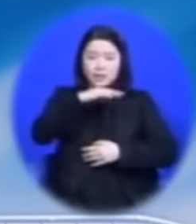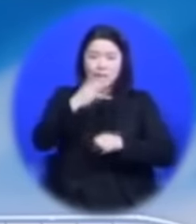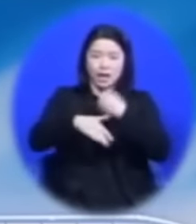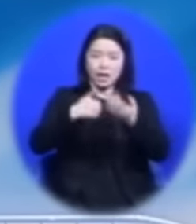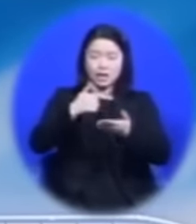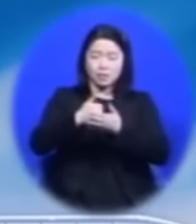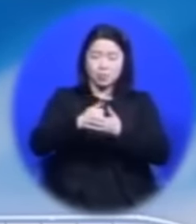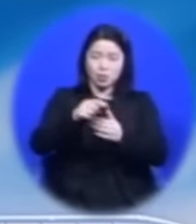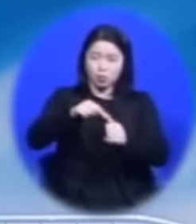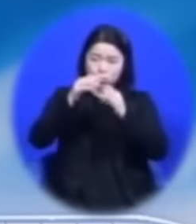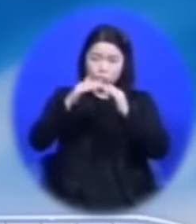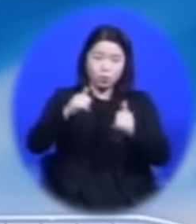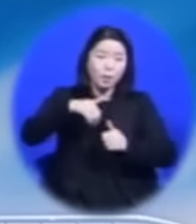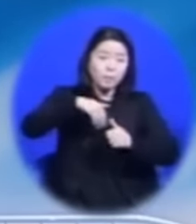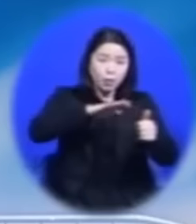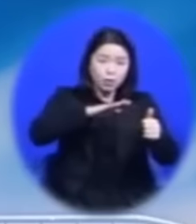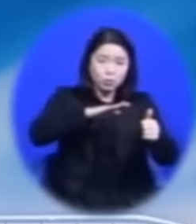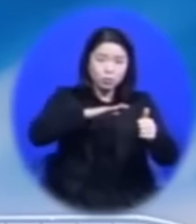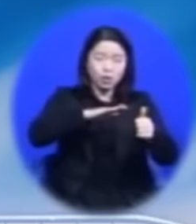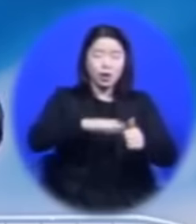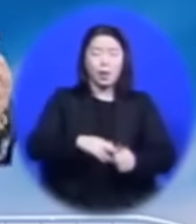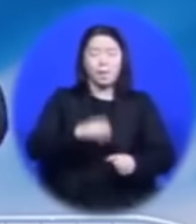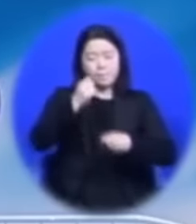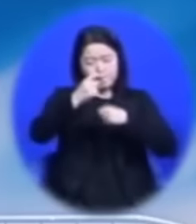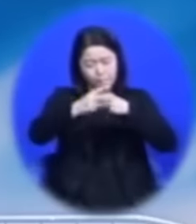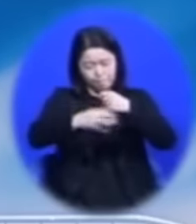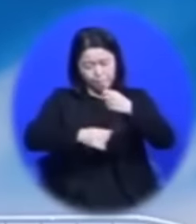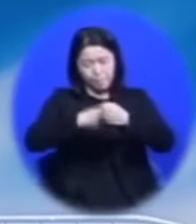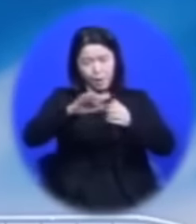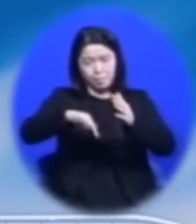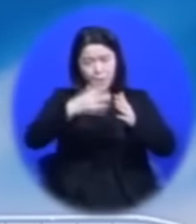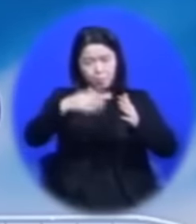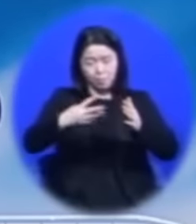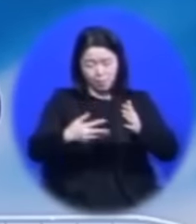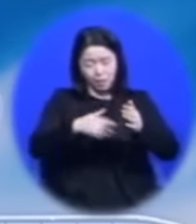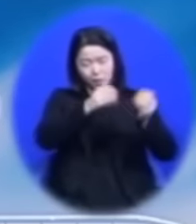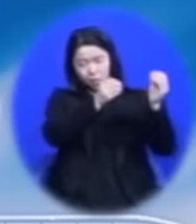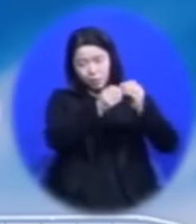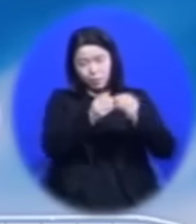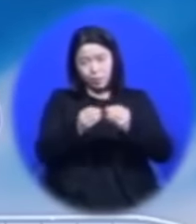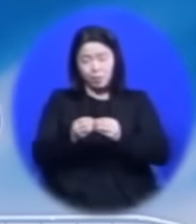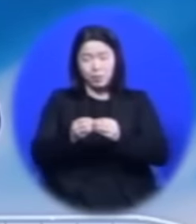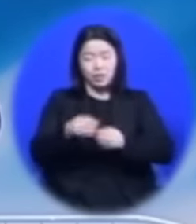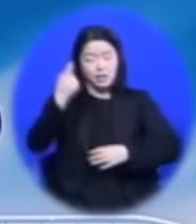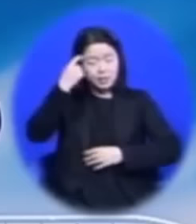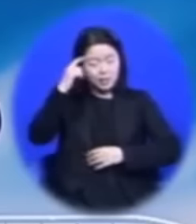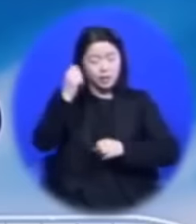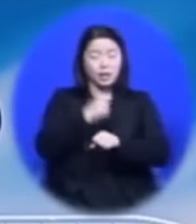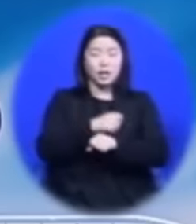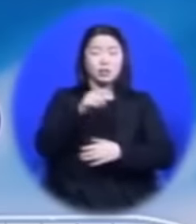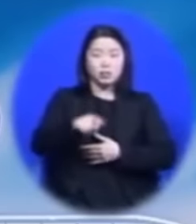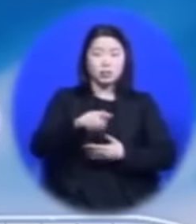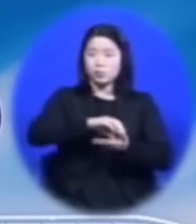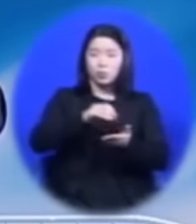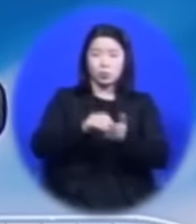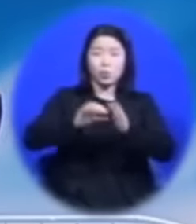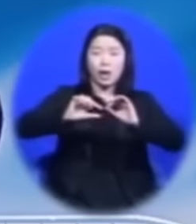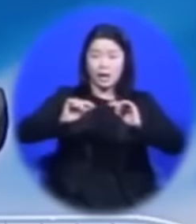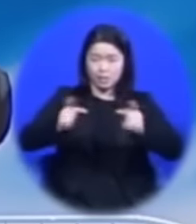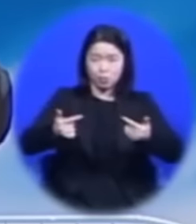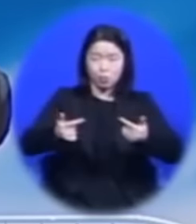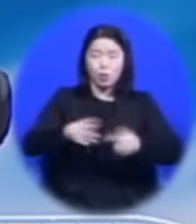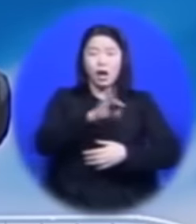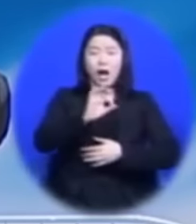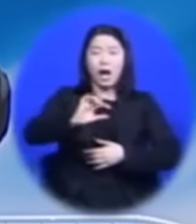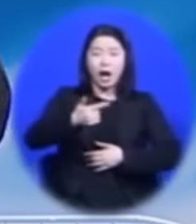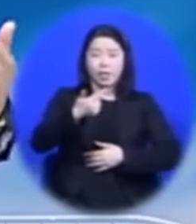메시아를 보내주실 거야, 몇백 년을 이어내려가면서 그렇게 생각하는 것 정도가 아니고,